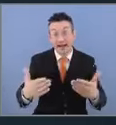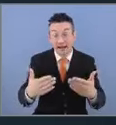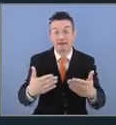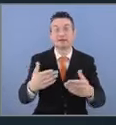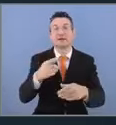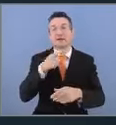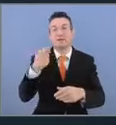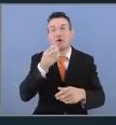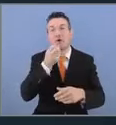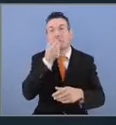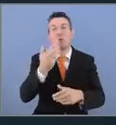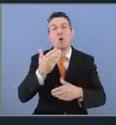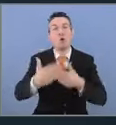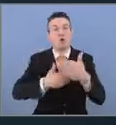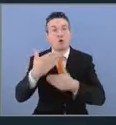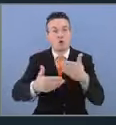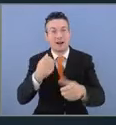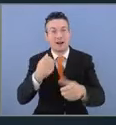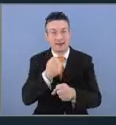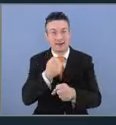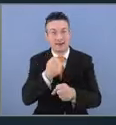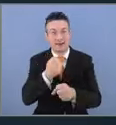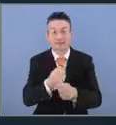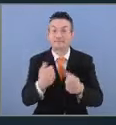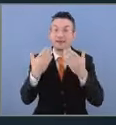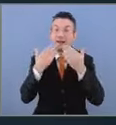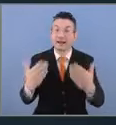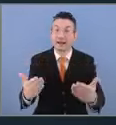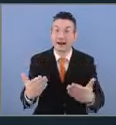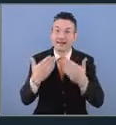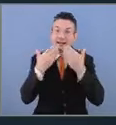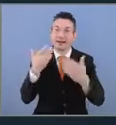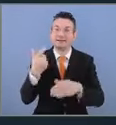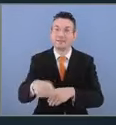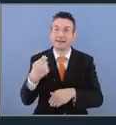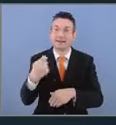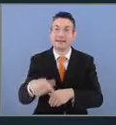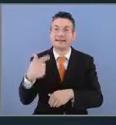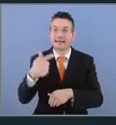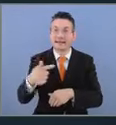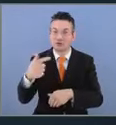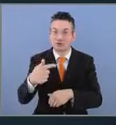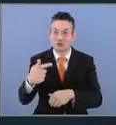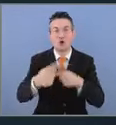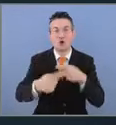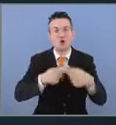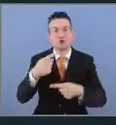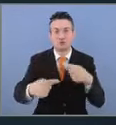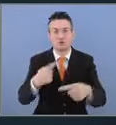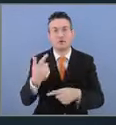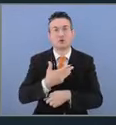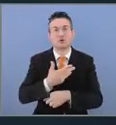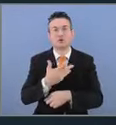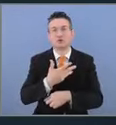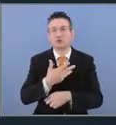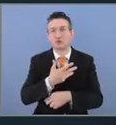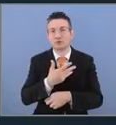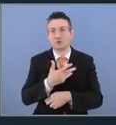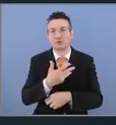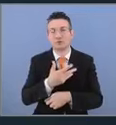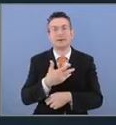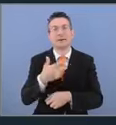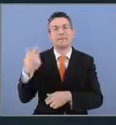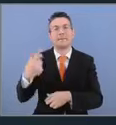di lavori. Grazie, grazie Presidente Tasco. E proseguiamo con il Presidente